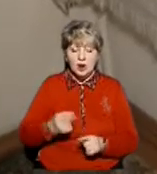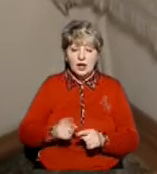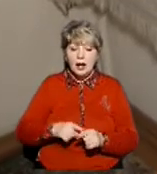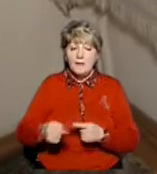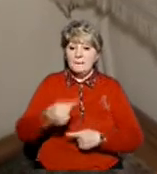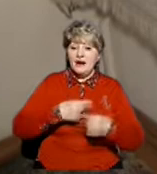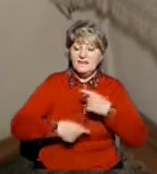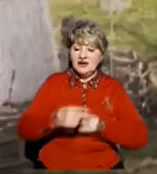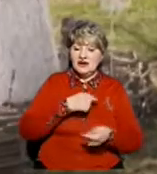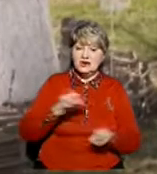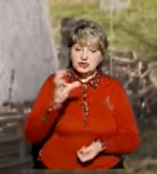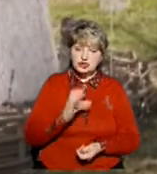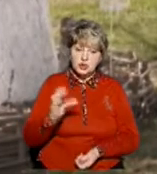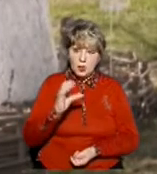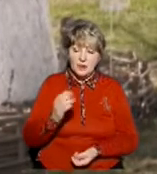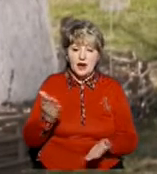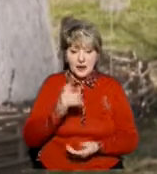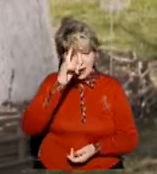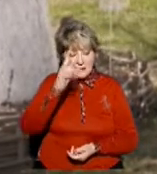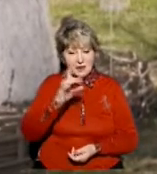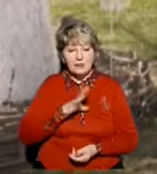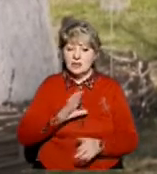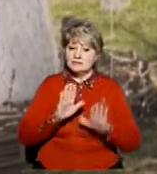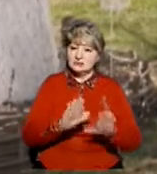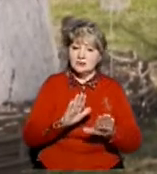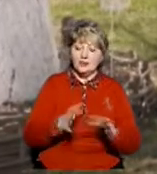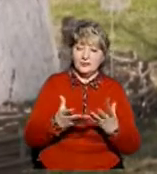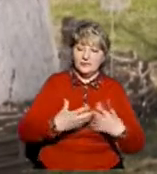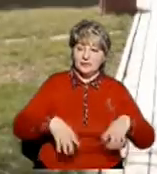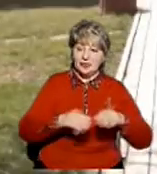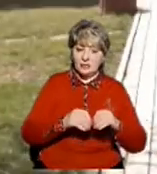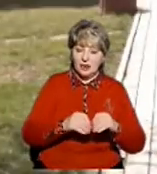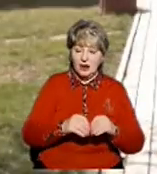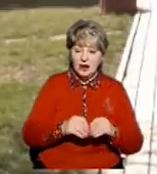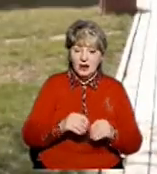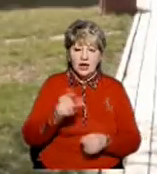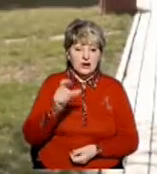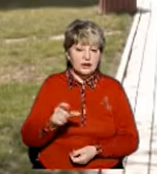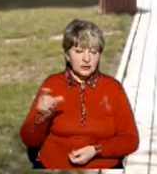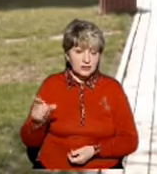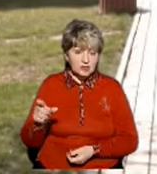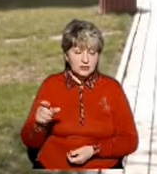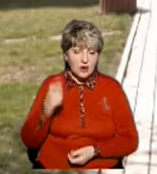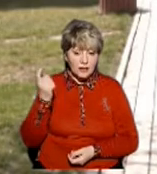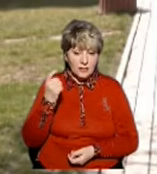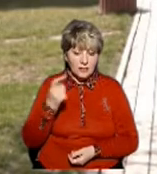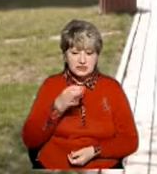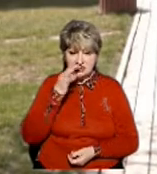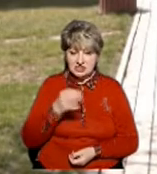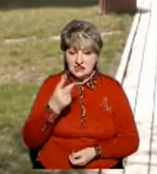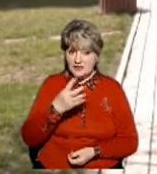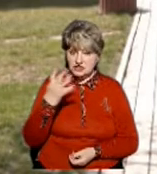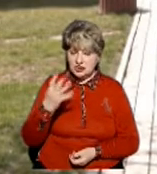Охтирку повернулася сім'я із Сумщини, яка місяць проживала у родині Нишпор. Вони 24-го сказали, що в них вже